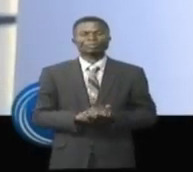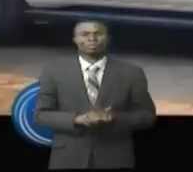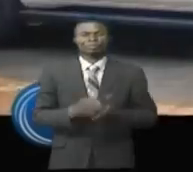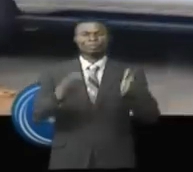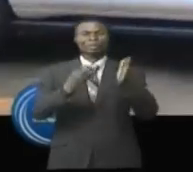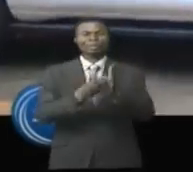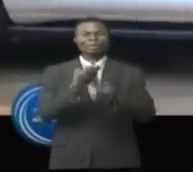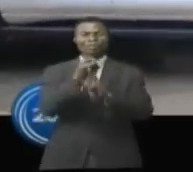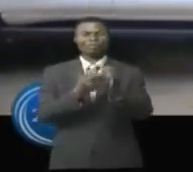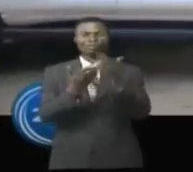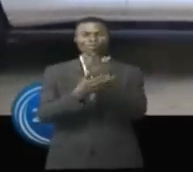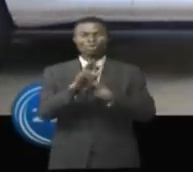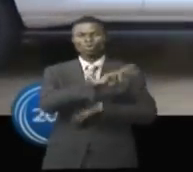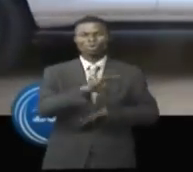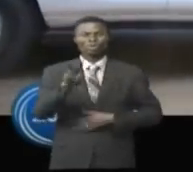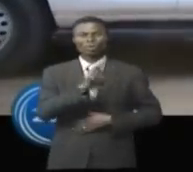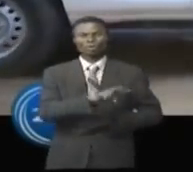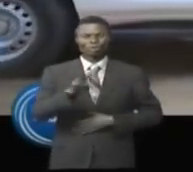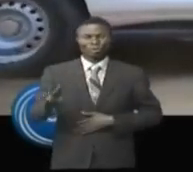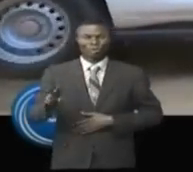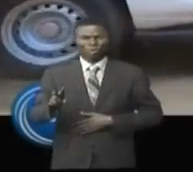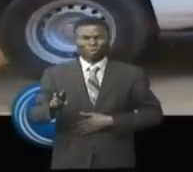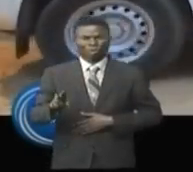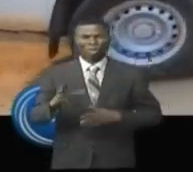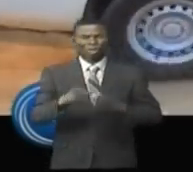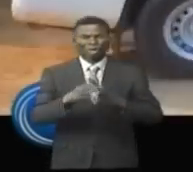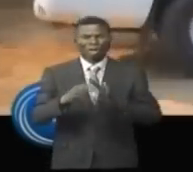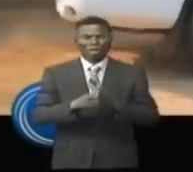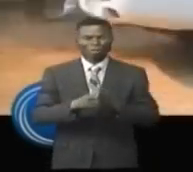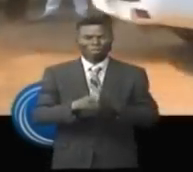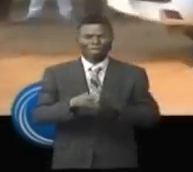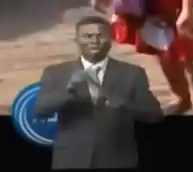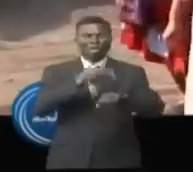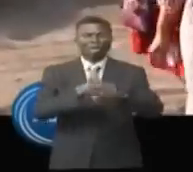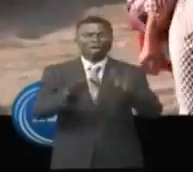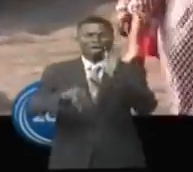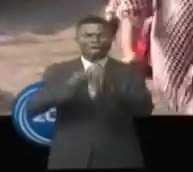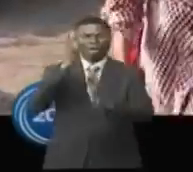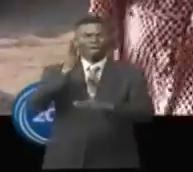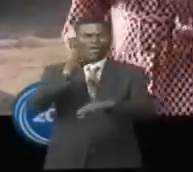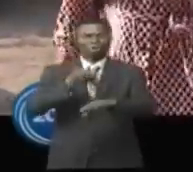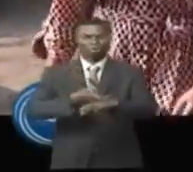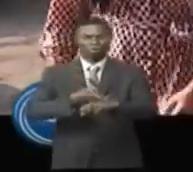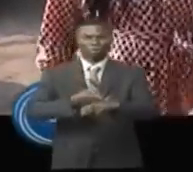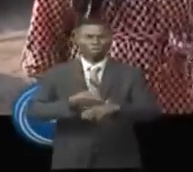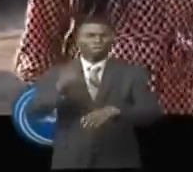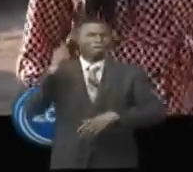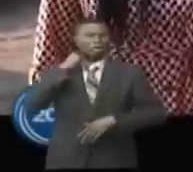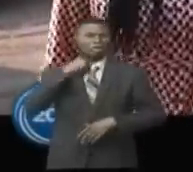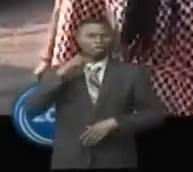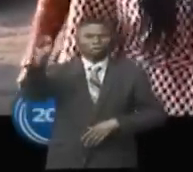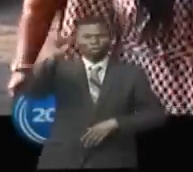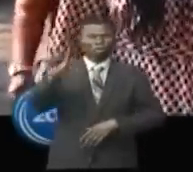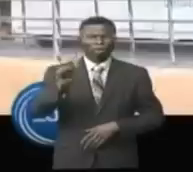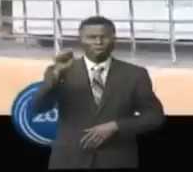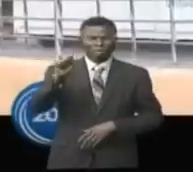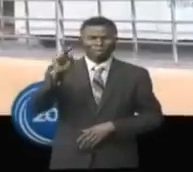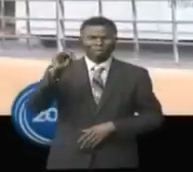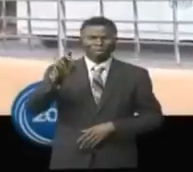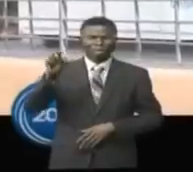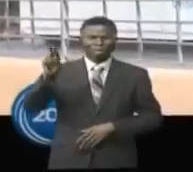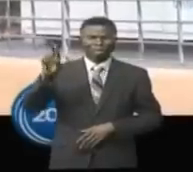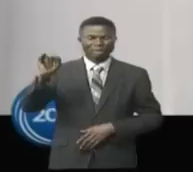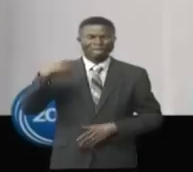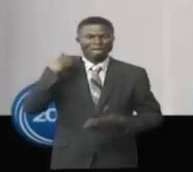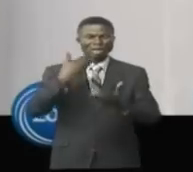19 juillet 2022, c'est sous le coup de 14 heures que Dr Sandrine Galula est arrivée à la